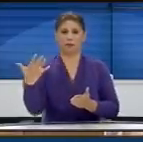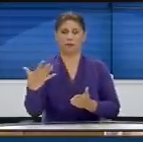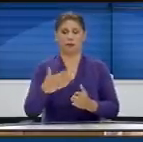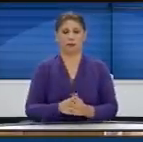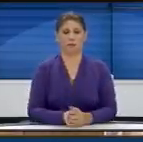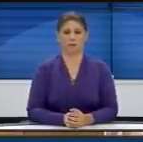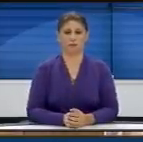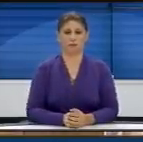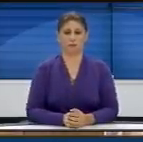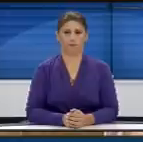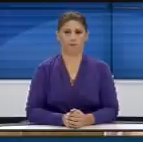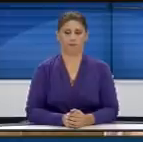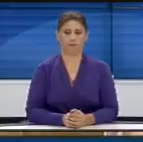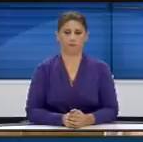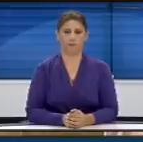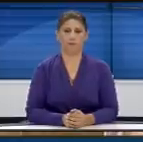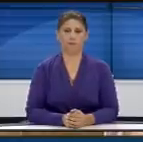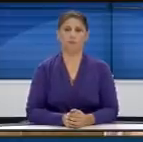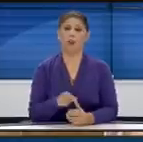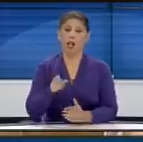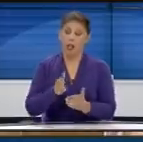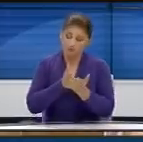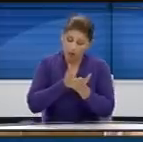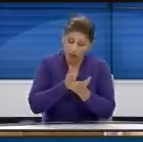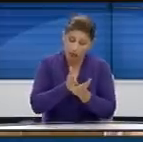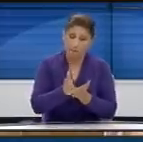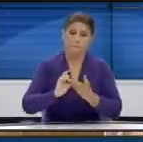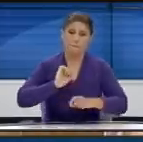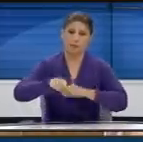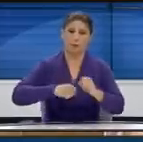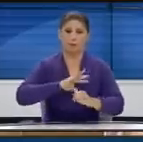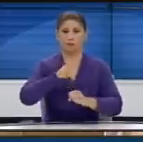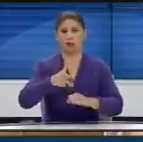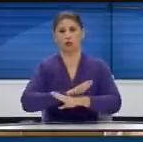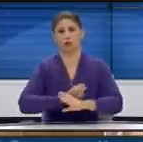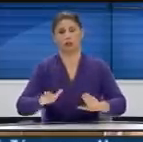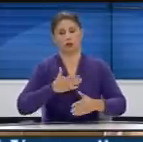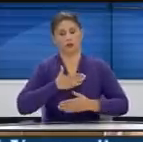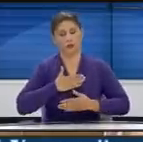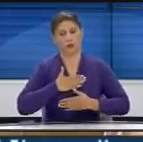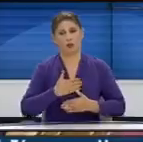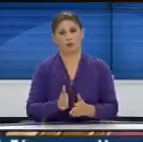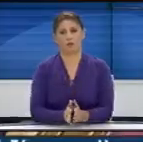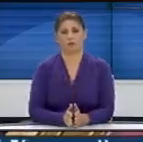DM25. Και αυτή τη γραμμή θα την παλέψουμε μέχρι το τέλος. Σας ευχαριστώ.